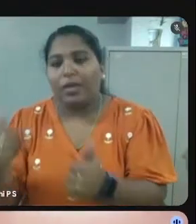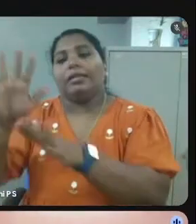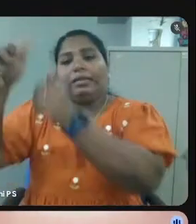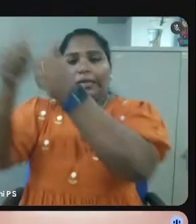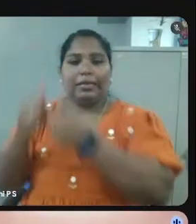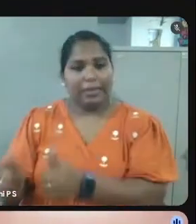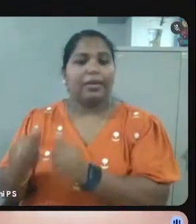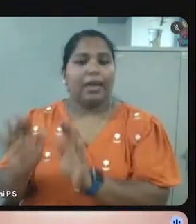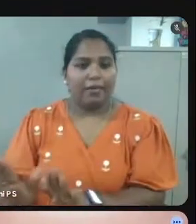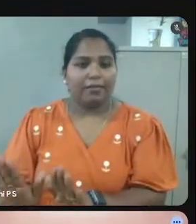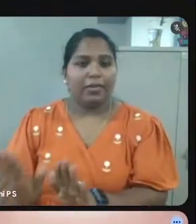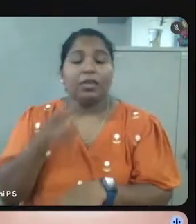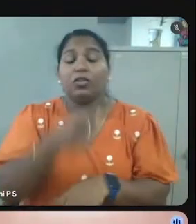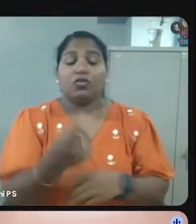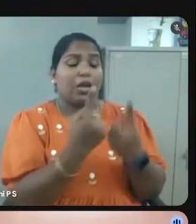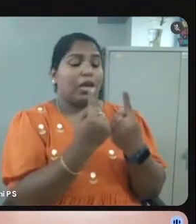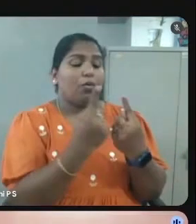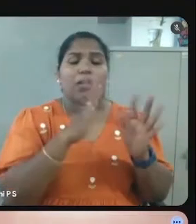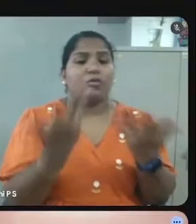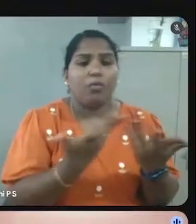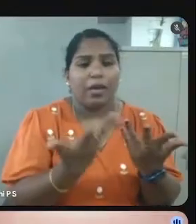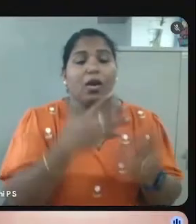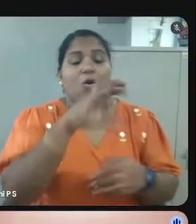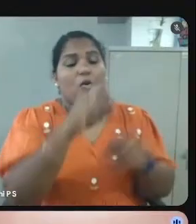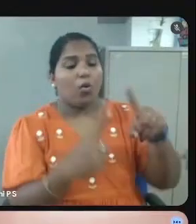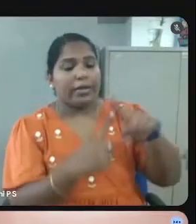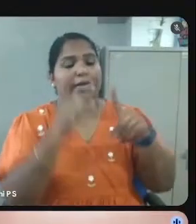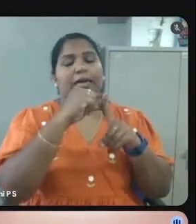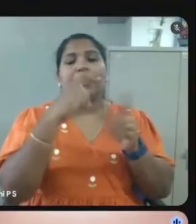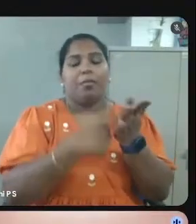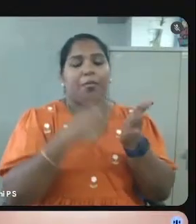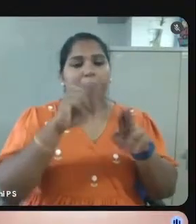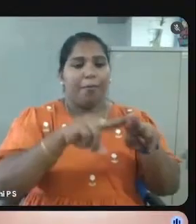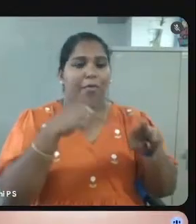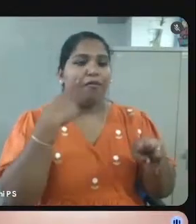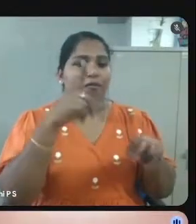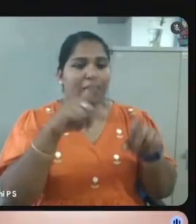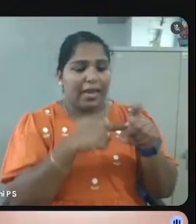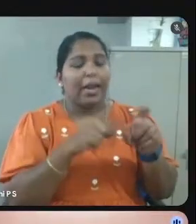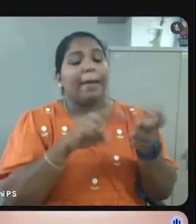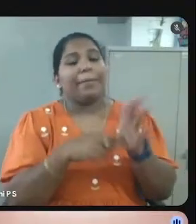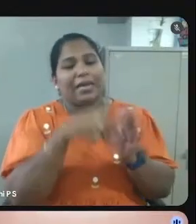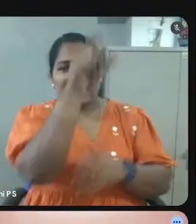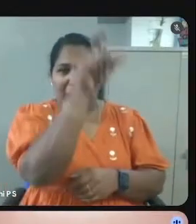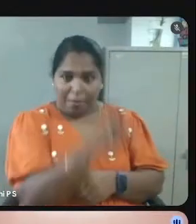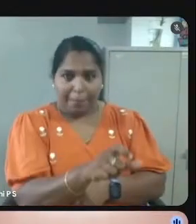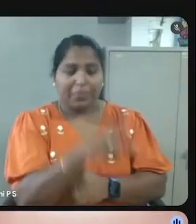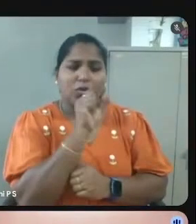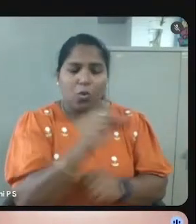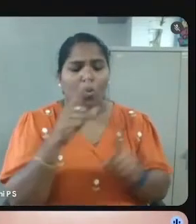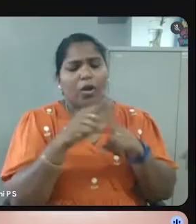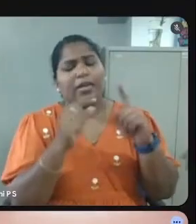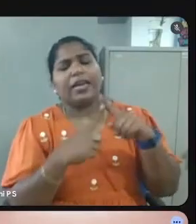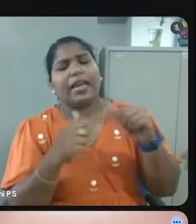ഒരു ഇവാലുവേഷന് പറയുമ്പോൾ ഓക്യുപേഷണൽ പ്രൊഫൈൽ, അവരുടെ ഒരു ഡെമോഗ്രാഫിക് ഡേറ്റ, അവരുടെ